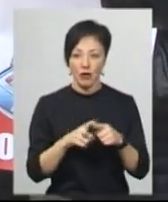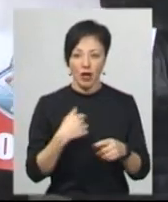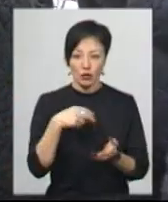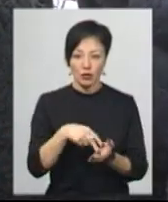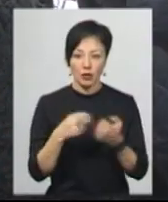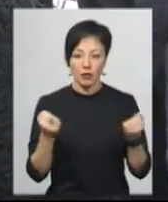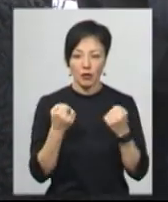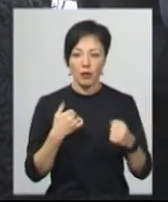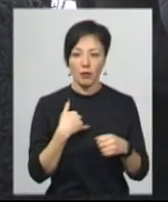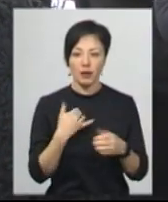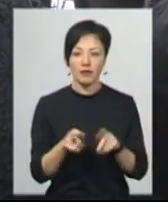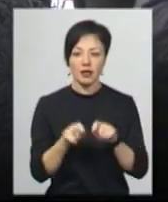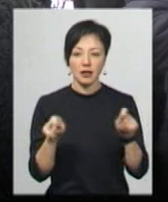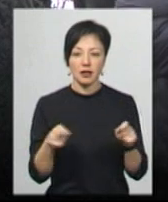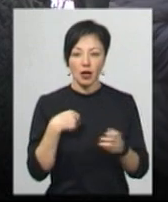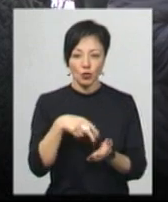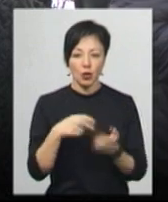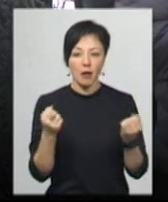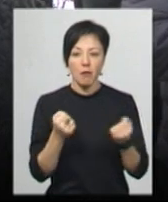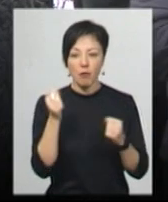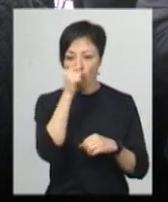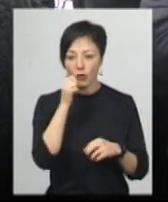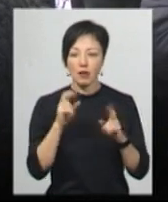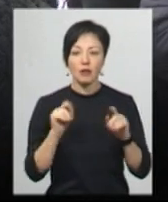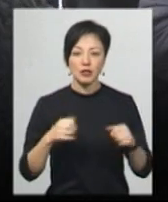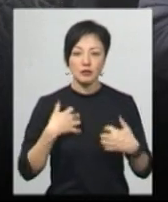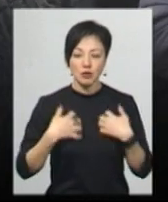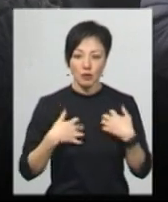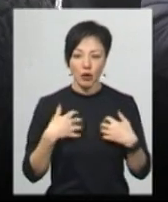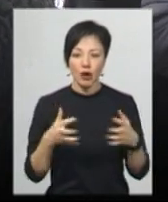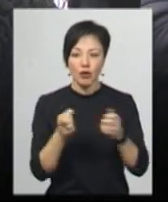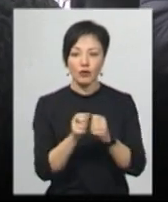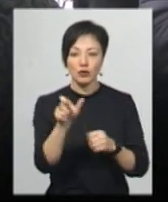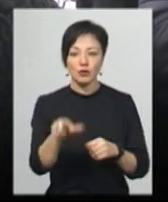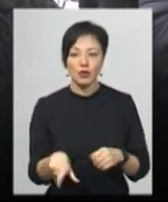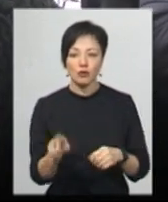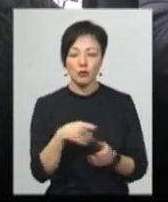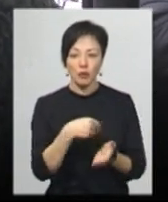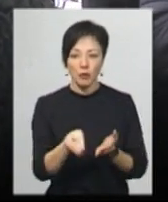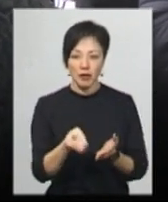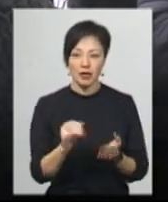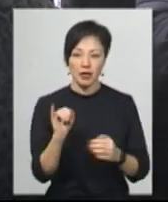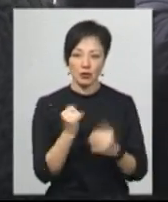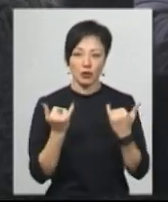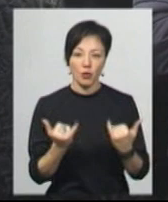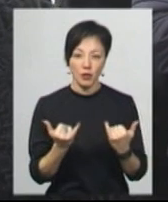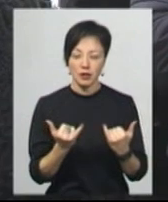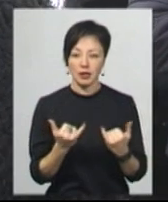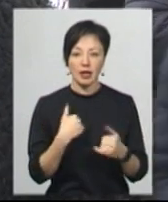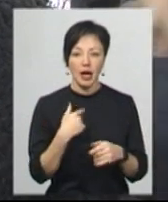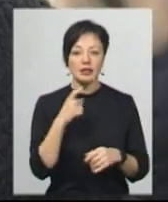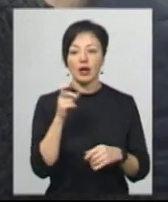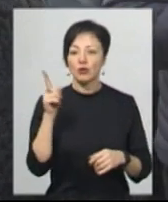мене павільйончик не відкрили. Я стою на морозі. Як можна? Ми спішимо. Ловиш ту людину за руки, щоб щось скупив. І сьогодні нас, я за